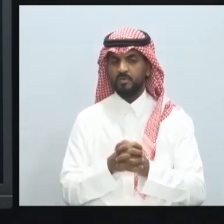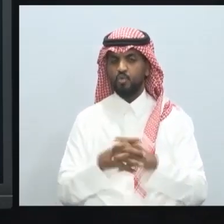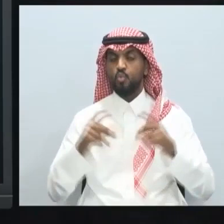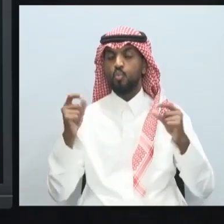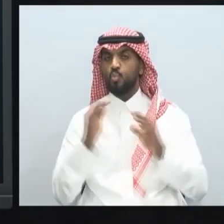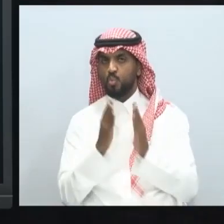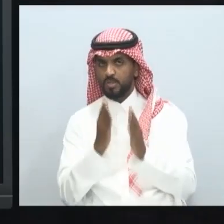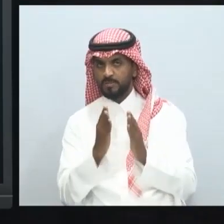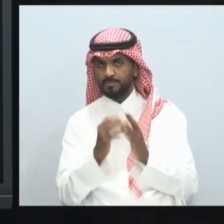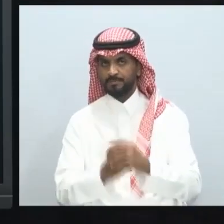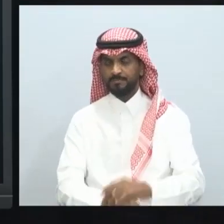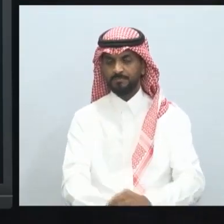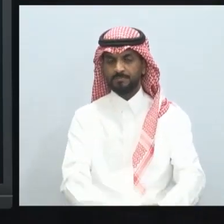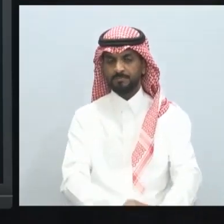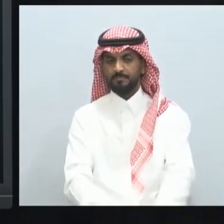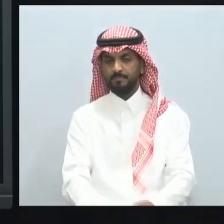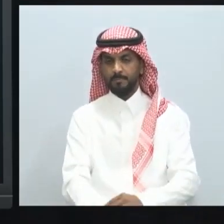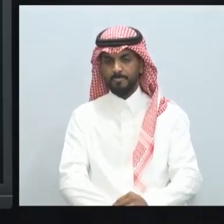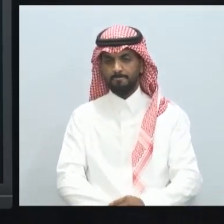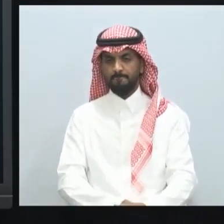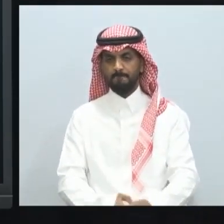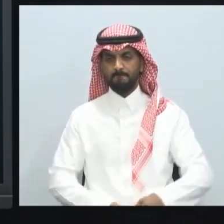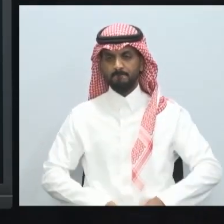تعلم السرعه القرائيه حسب